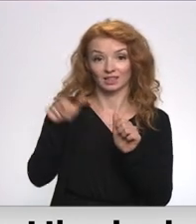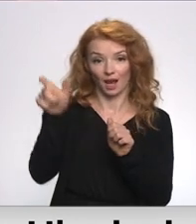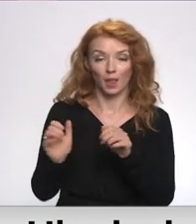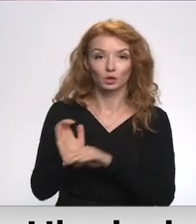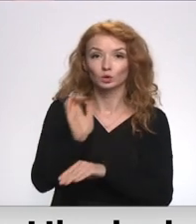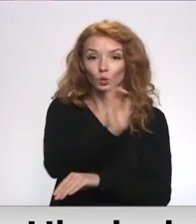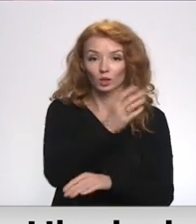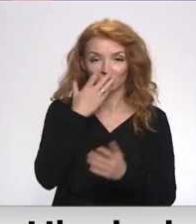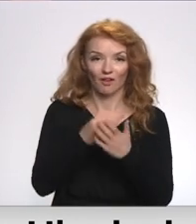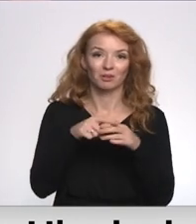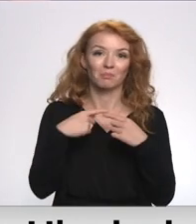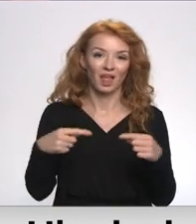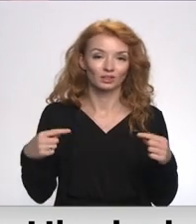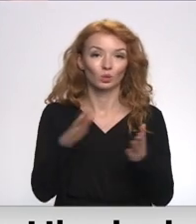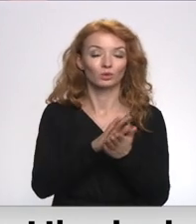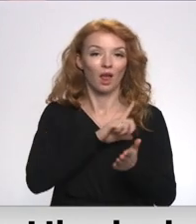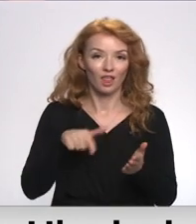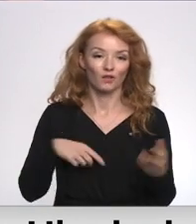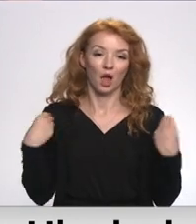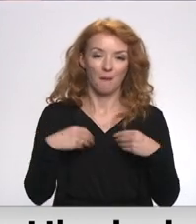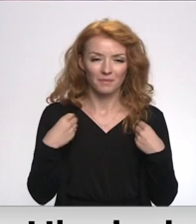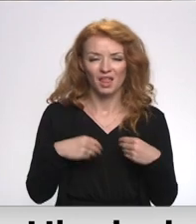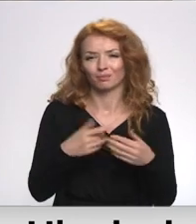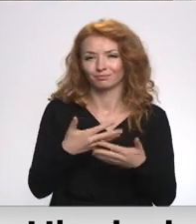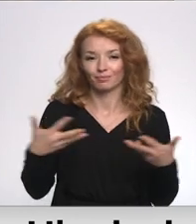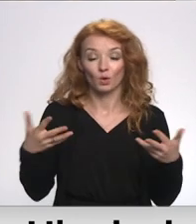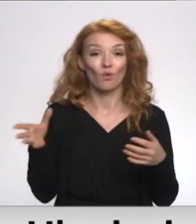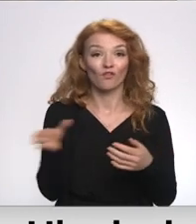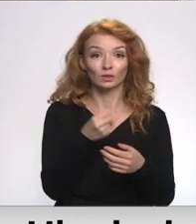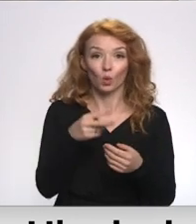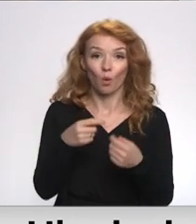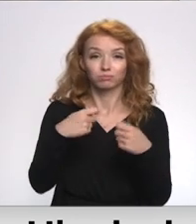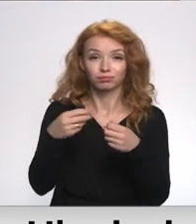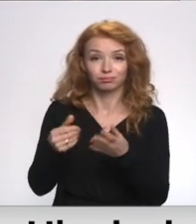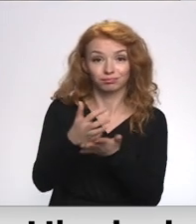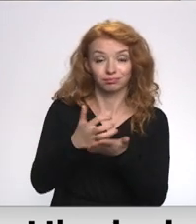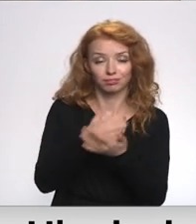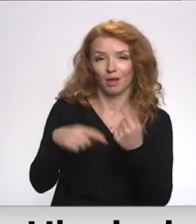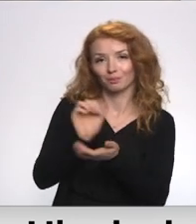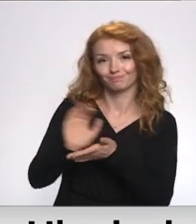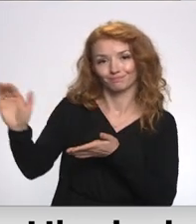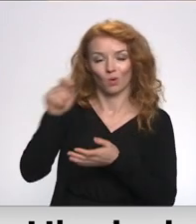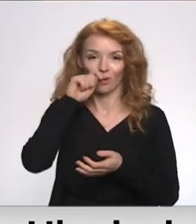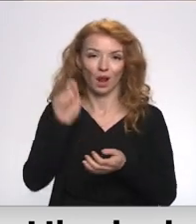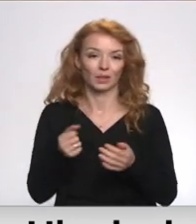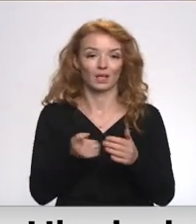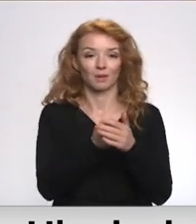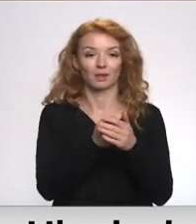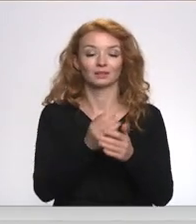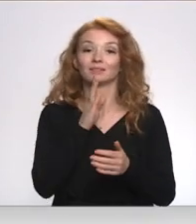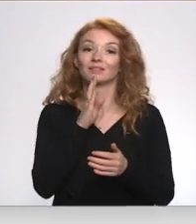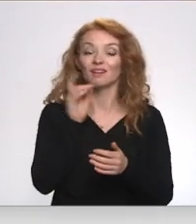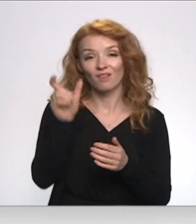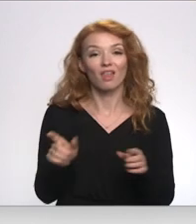mantas uz Latviju, tātad apģērbu, un visi līdzekļi, kas tiek ietirgoti, tiek sūtīti Ukrainas atbalstam. Sieviete arī